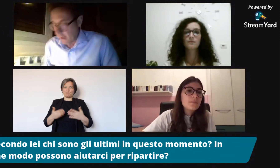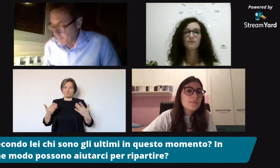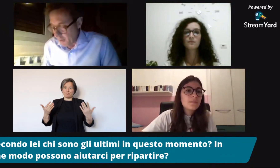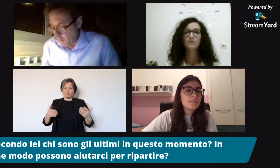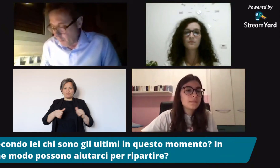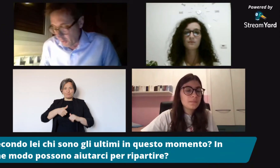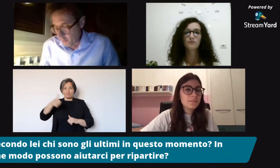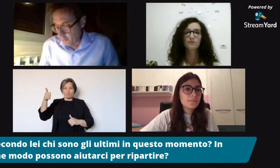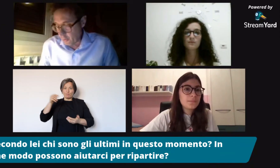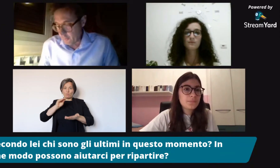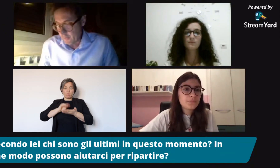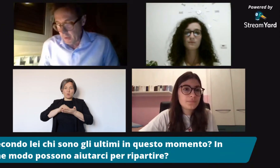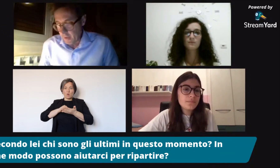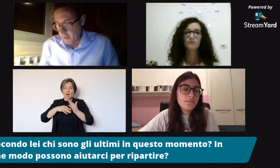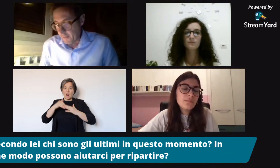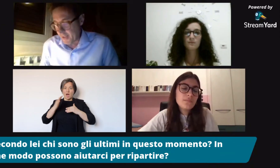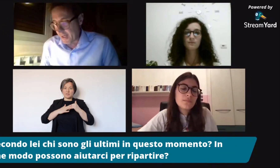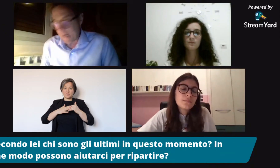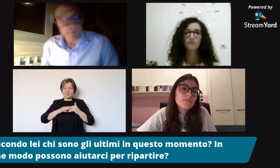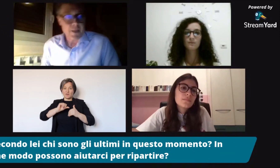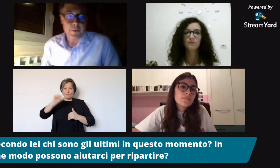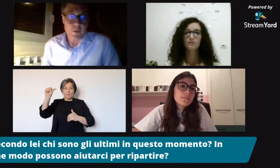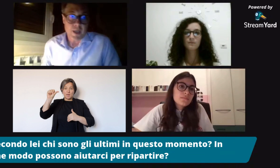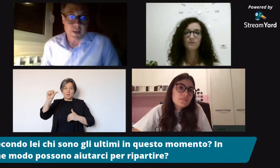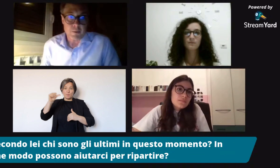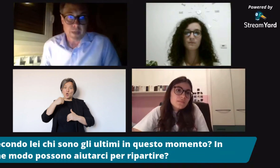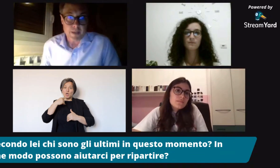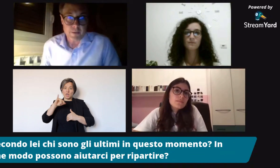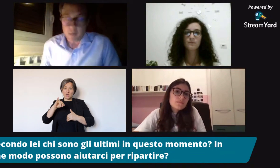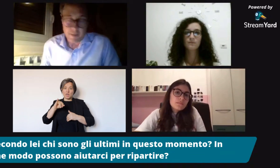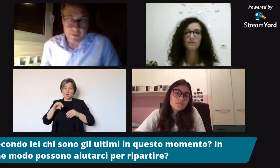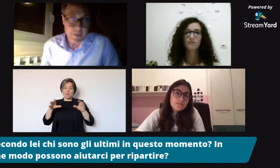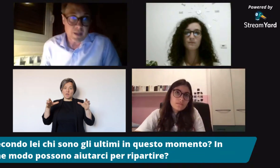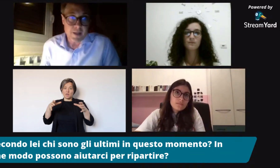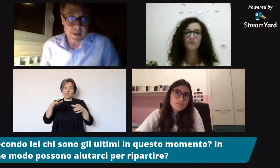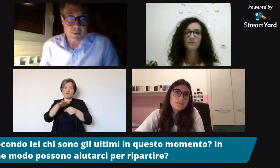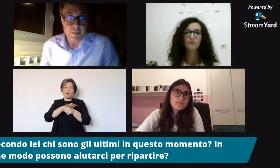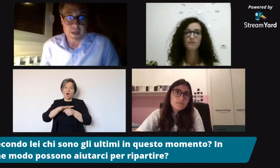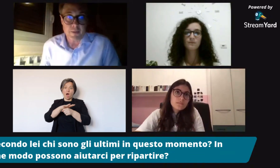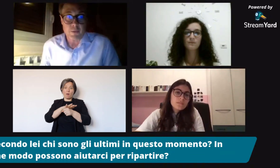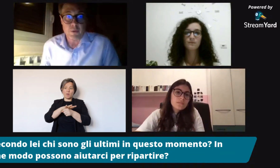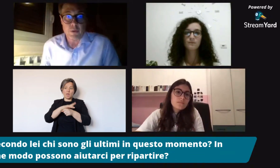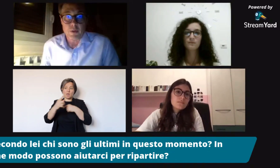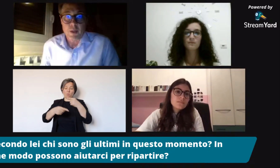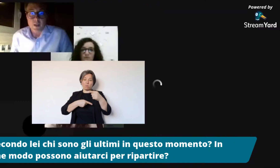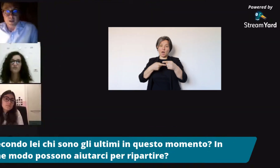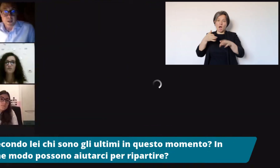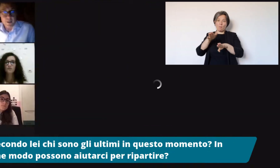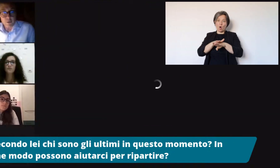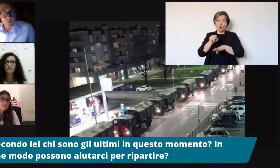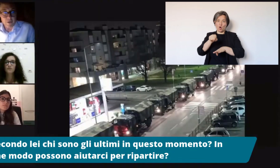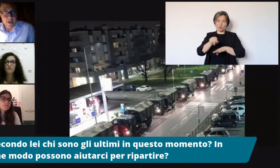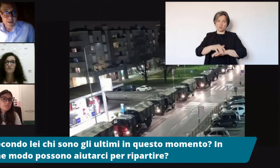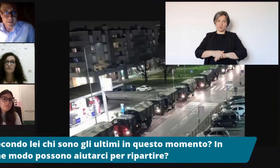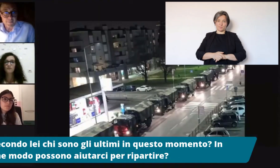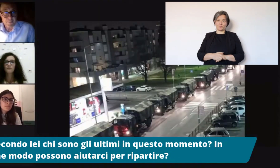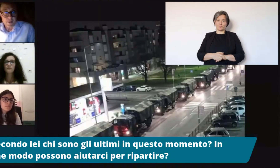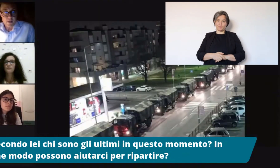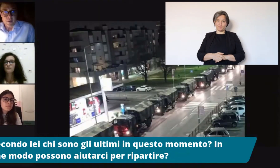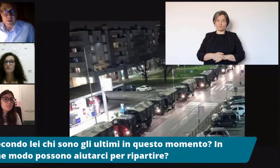Innanzitutto, al primo posto, metterei le persone che hanno perso, le famiglie che hanno perso i loro